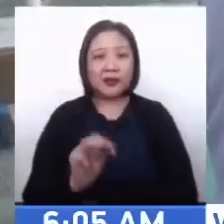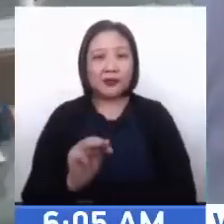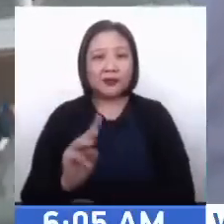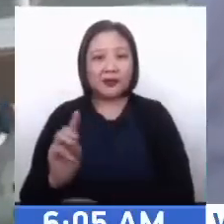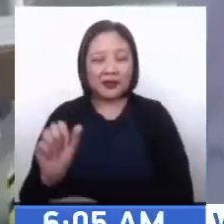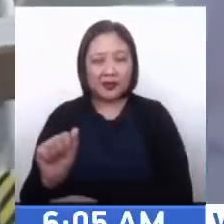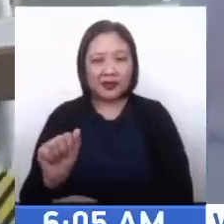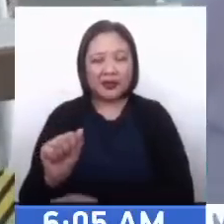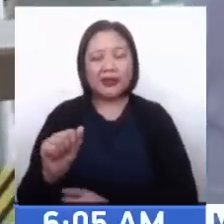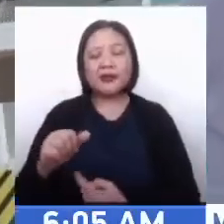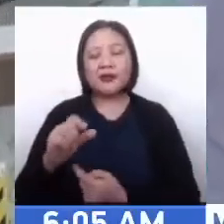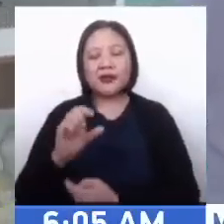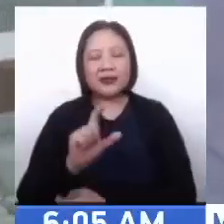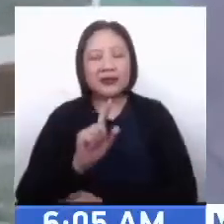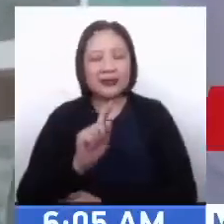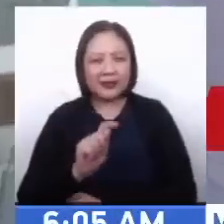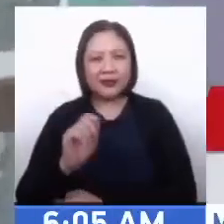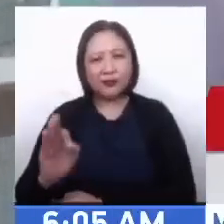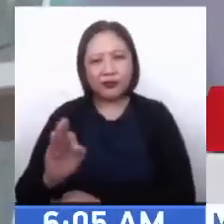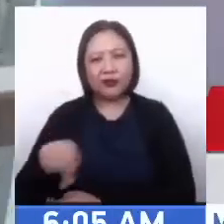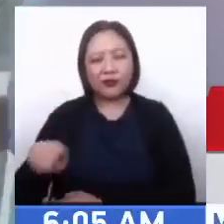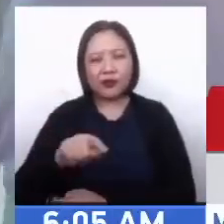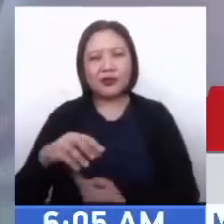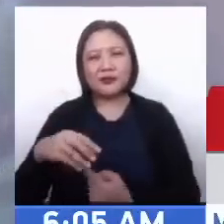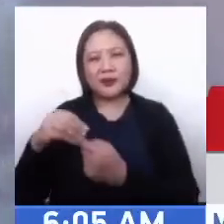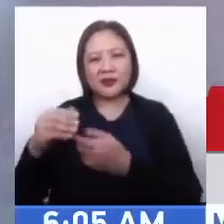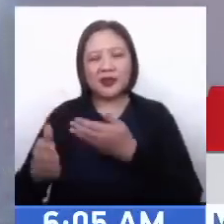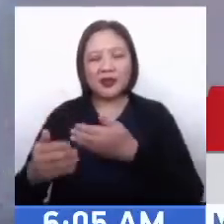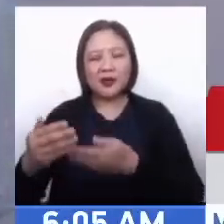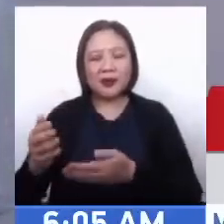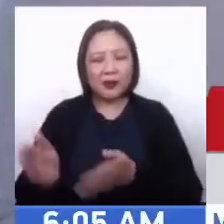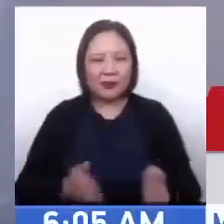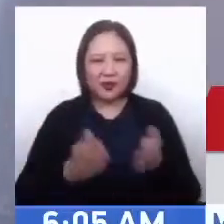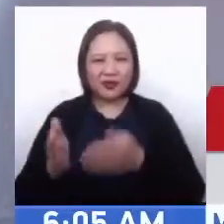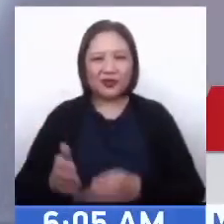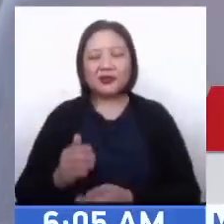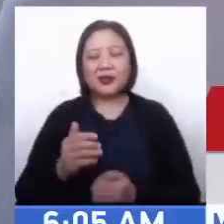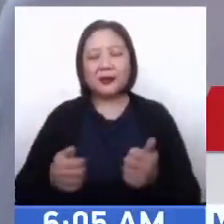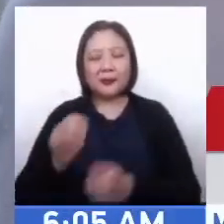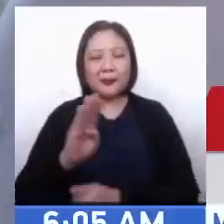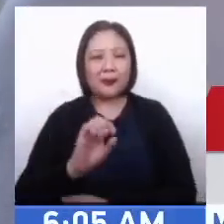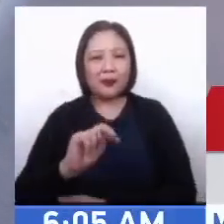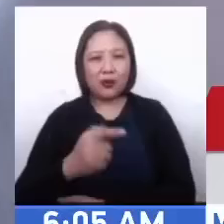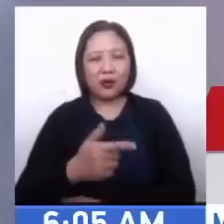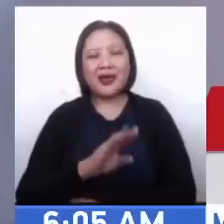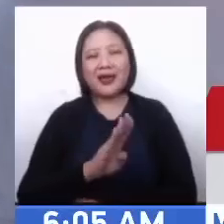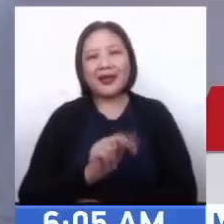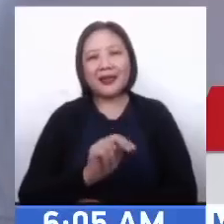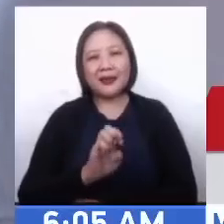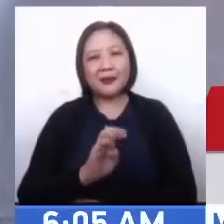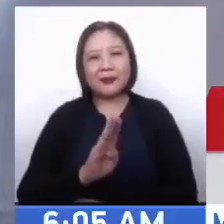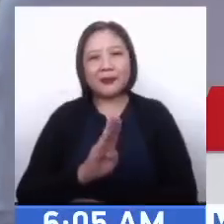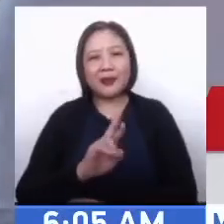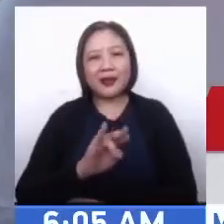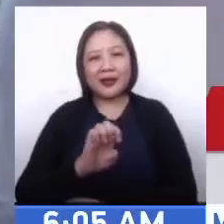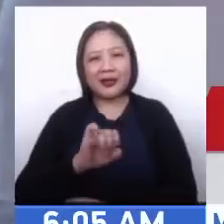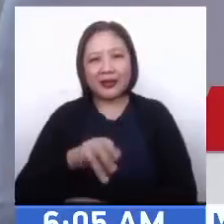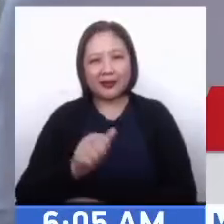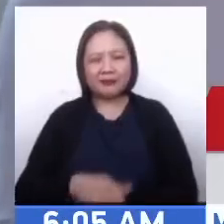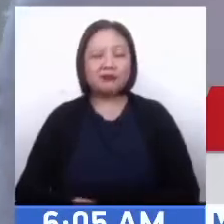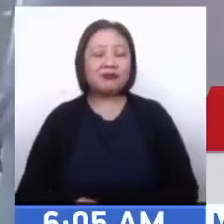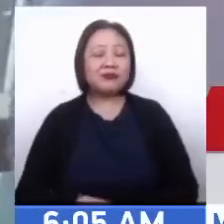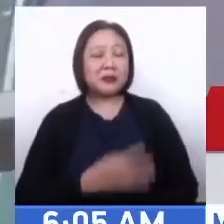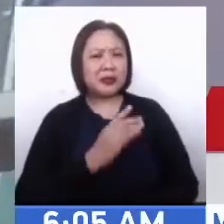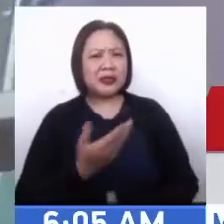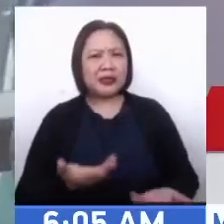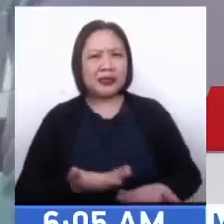si Colonel Bong, Nebrija. Colonel, good morning. Good morning, Cody. Ay, ito ay, kasi kami naghahanda. Siyempre, mga motorista, di ba, yung mga may pribadong